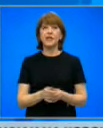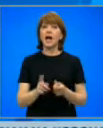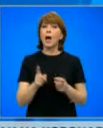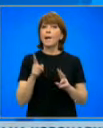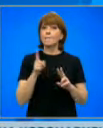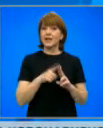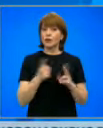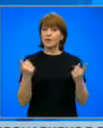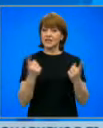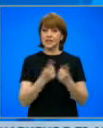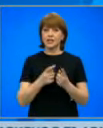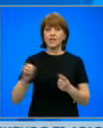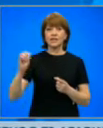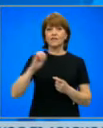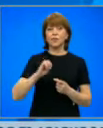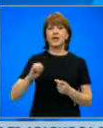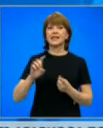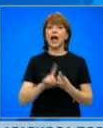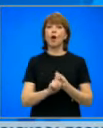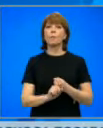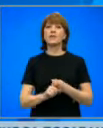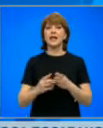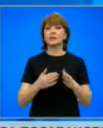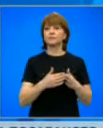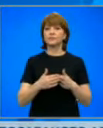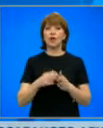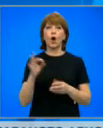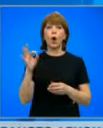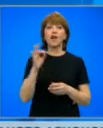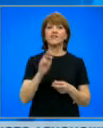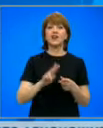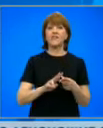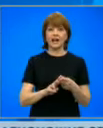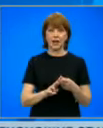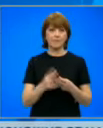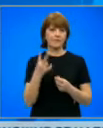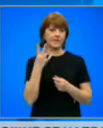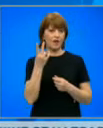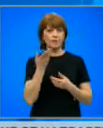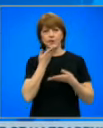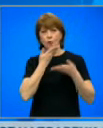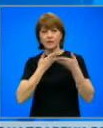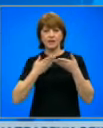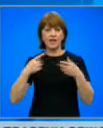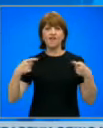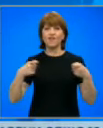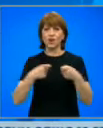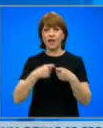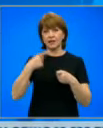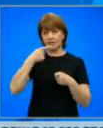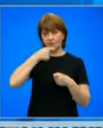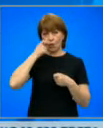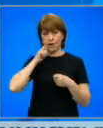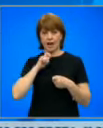Премиерът Кирил Петков се срещна с европейския комисар по съседство и разширяване Оливер Вархей. Двамата са обсъдили войната в Украйна и